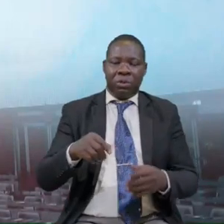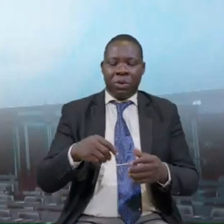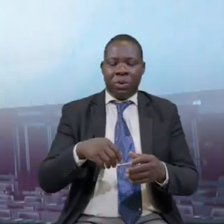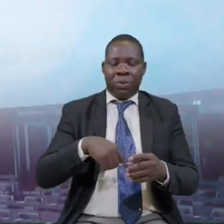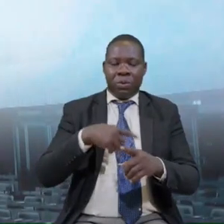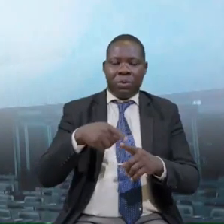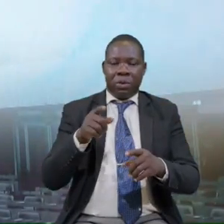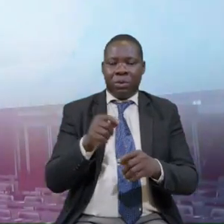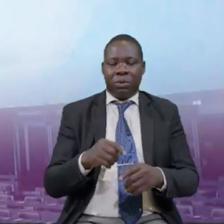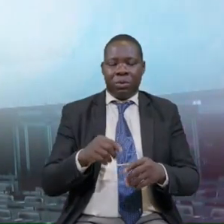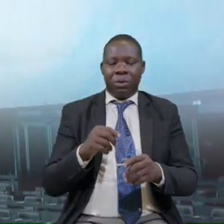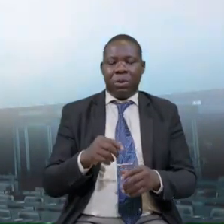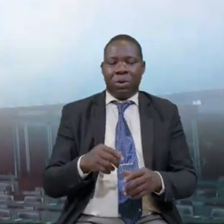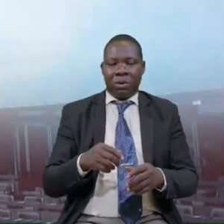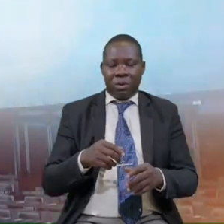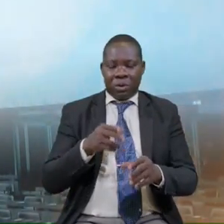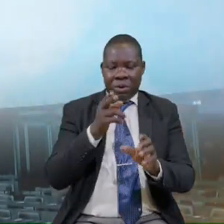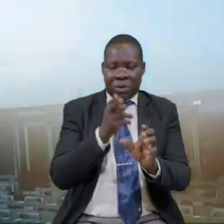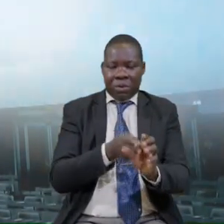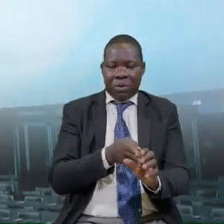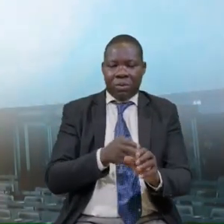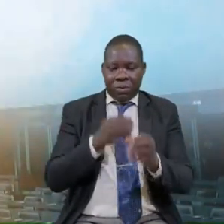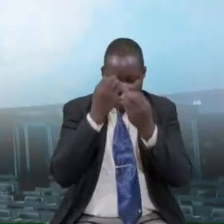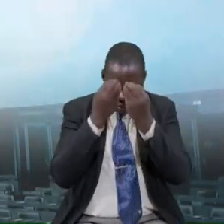Nous apprécions.